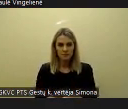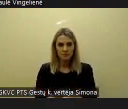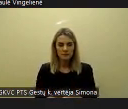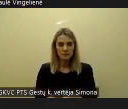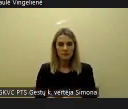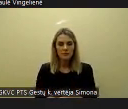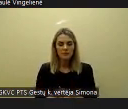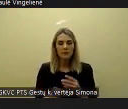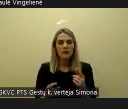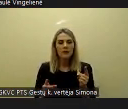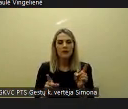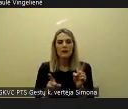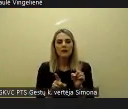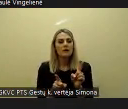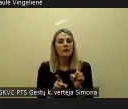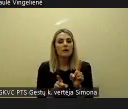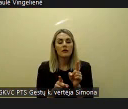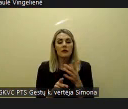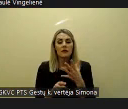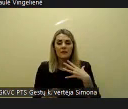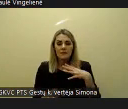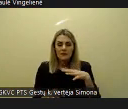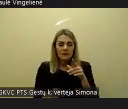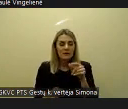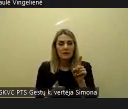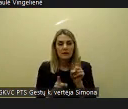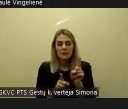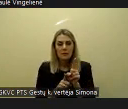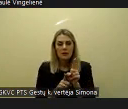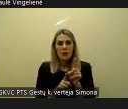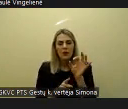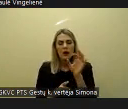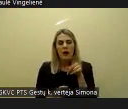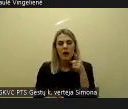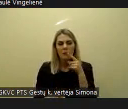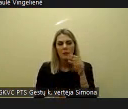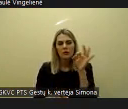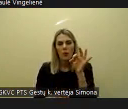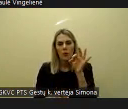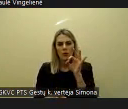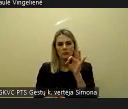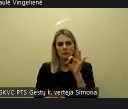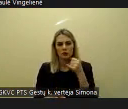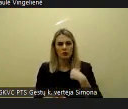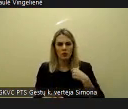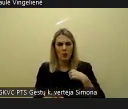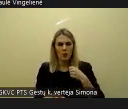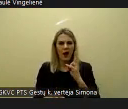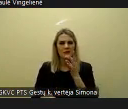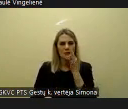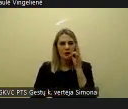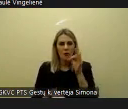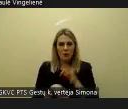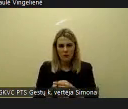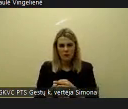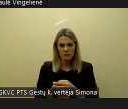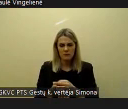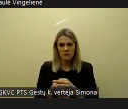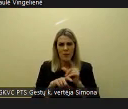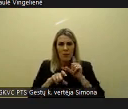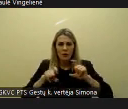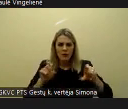reikalauja programų nuoseklumo, ypač kalbant apie tos, kurie yra atsakingi už programų mokyklose parengimą